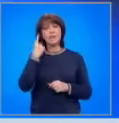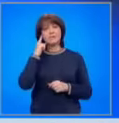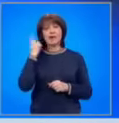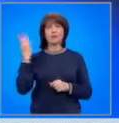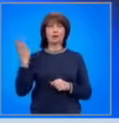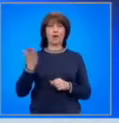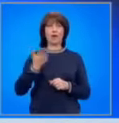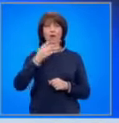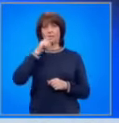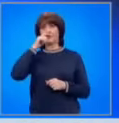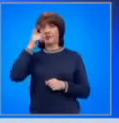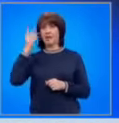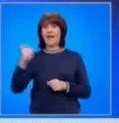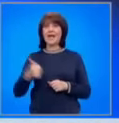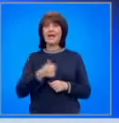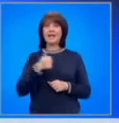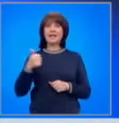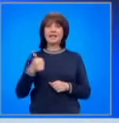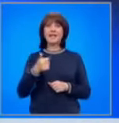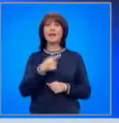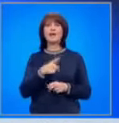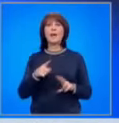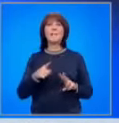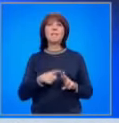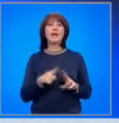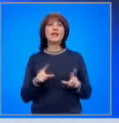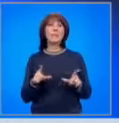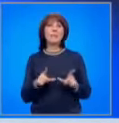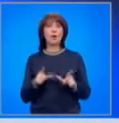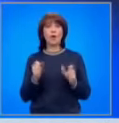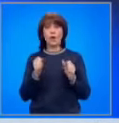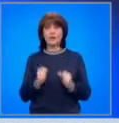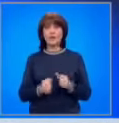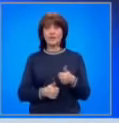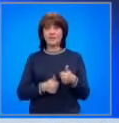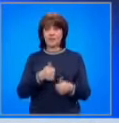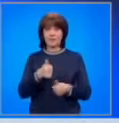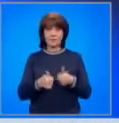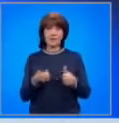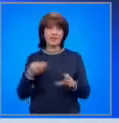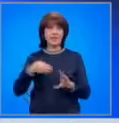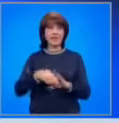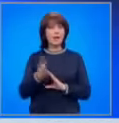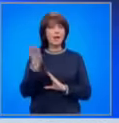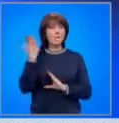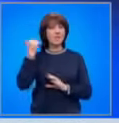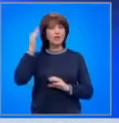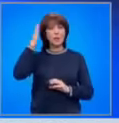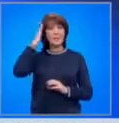фаворит, и лидерът на камерата на общините Пени Мордот. Очаква се в надпреварата да влезе и бившият премиер Борис